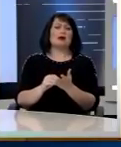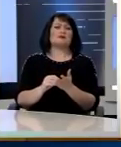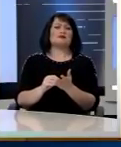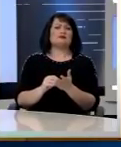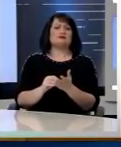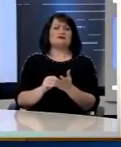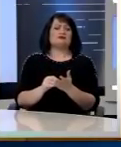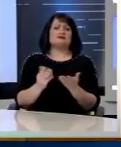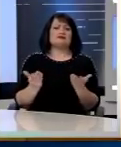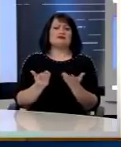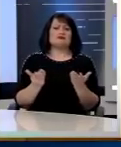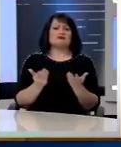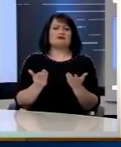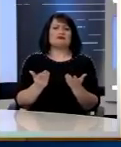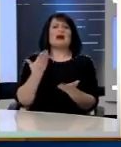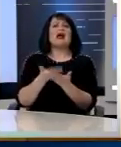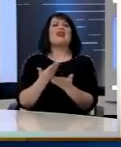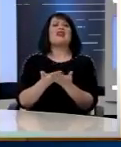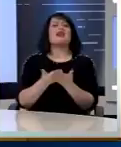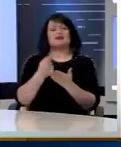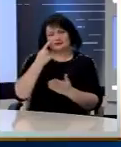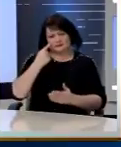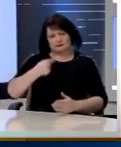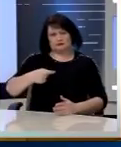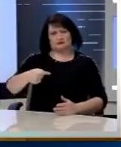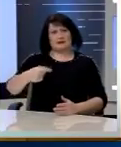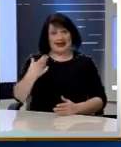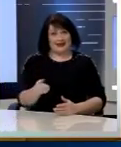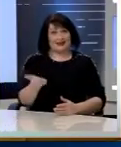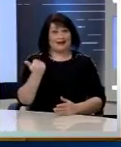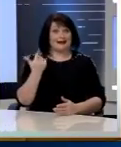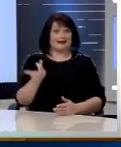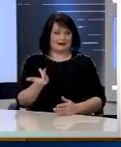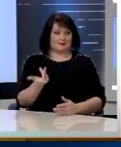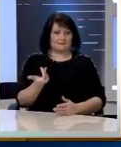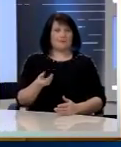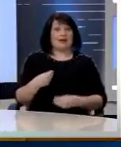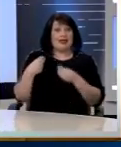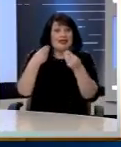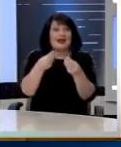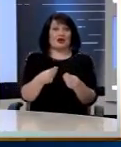και όσον αφορά τις άδειες τις προλεγόμενες που θα έπρεπε να είχε. Καταθέτω λοιπόν στη Βουλή